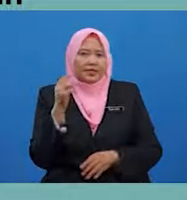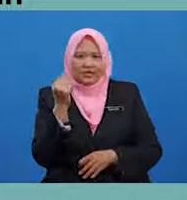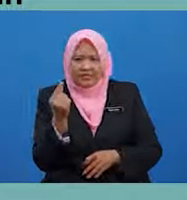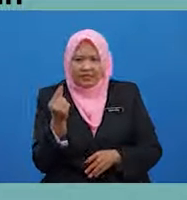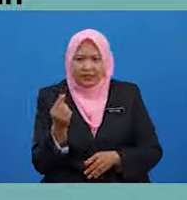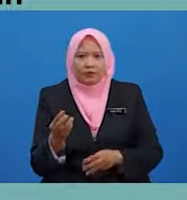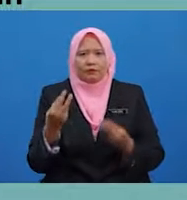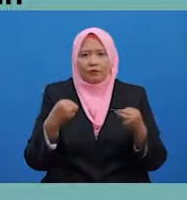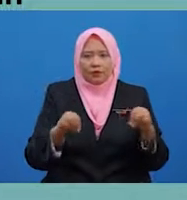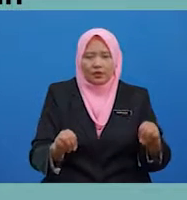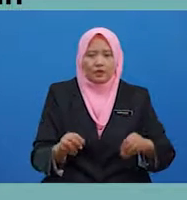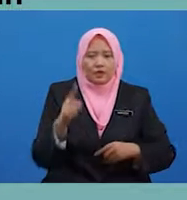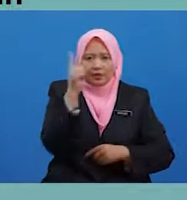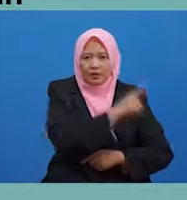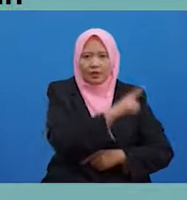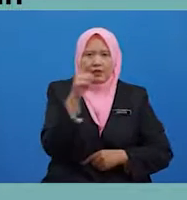52,100 orang.